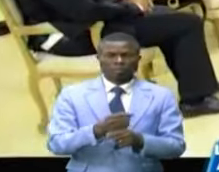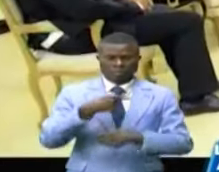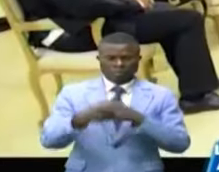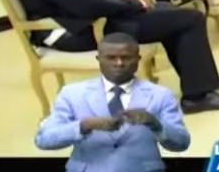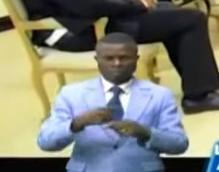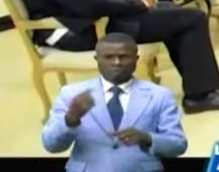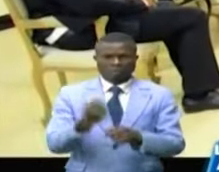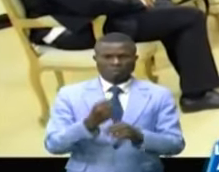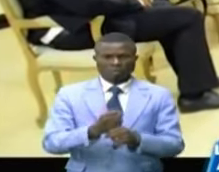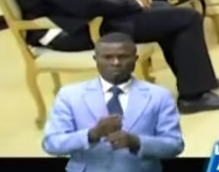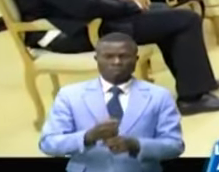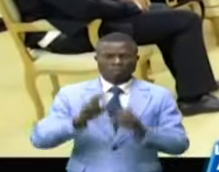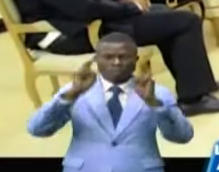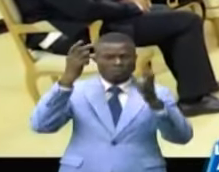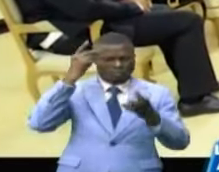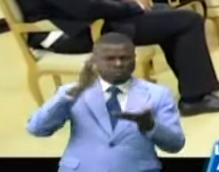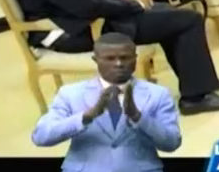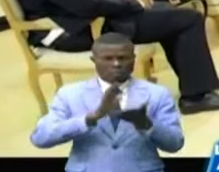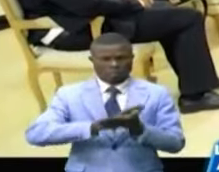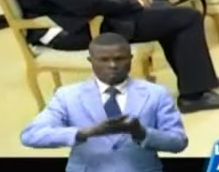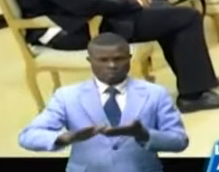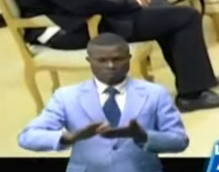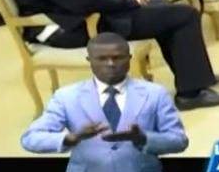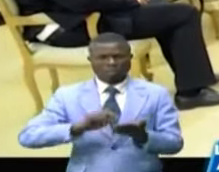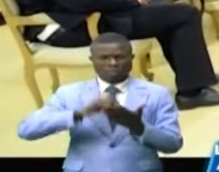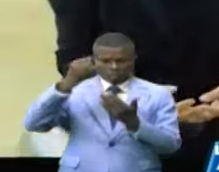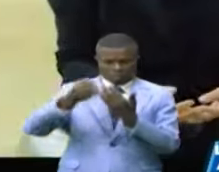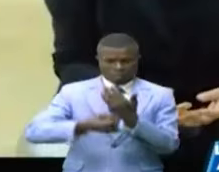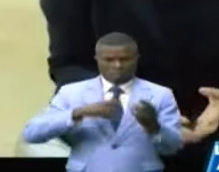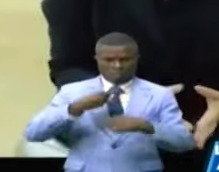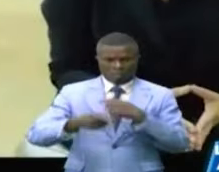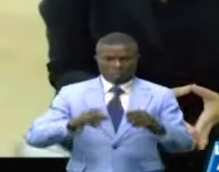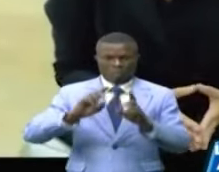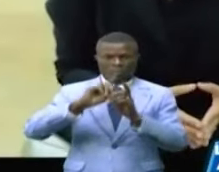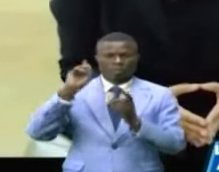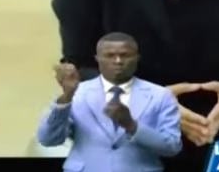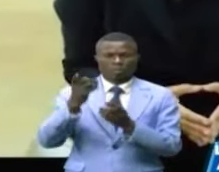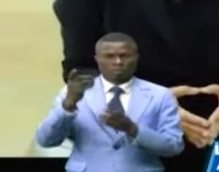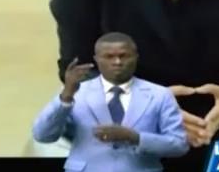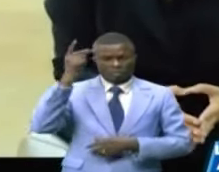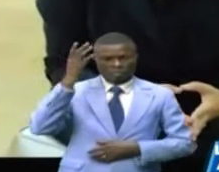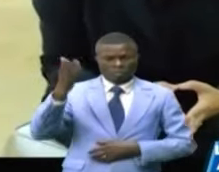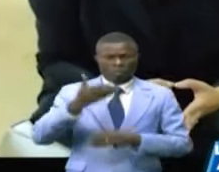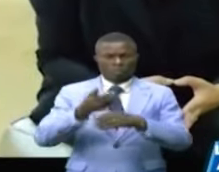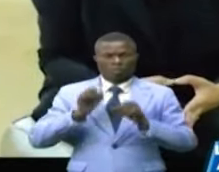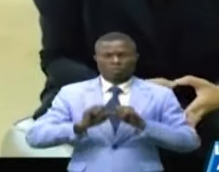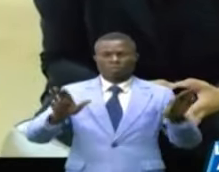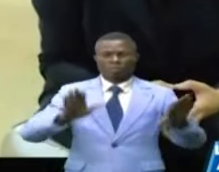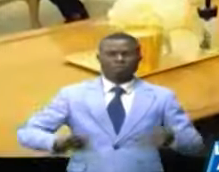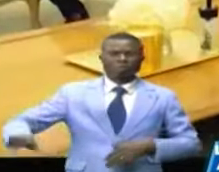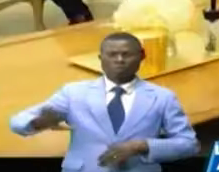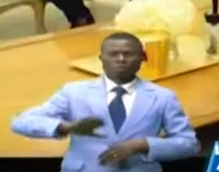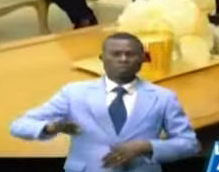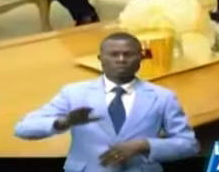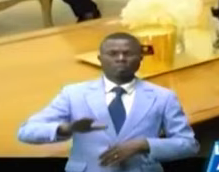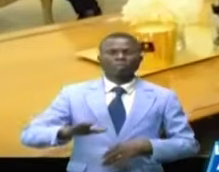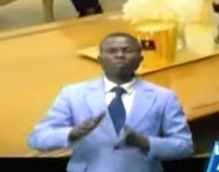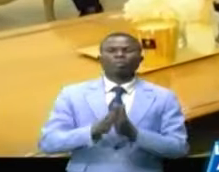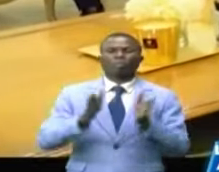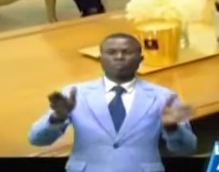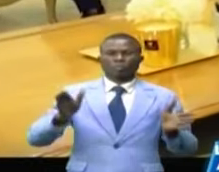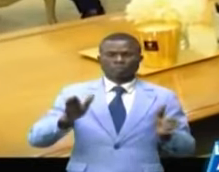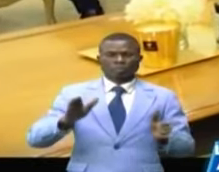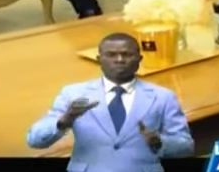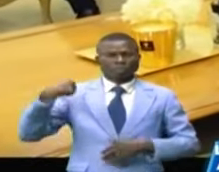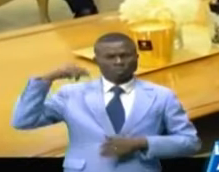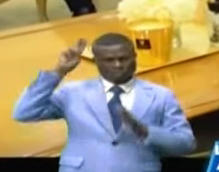de l'assainissement de Kinshasa, qui verra le projet commencer par le district de la Founa avant de s'étendre sur toute la ville, le gouverneur s'est